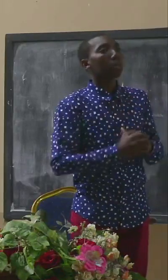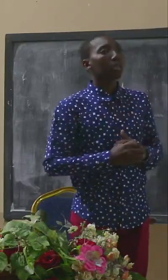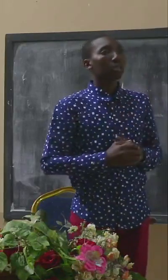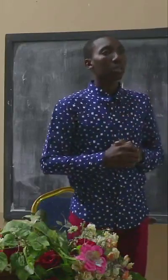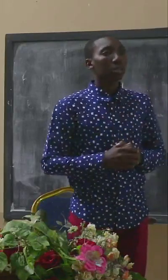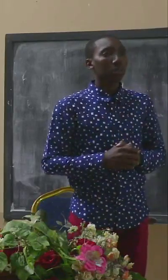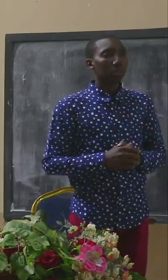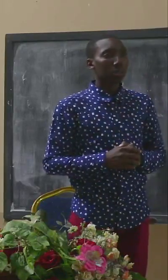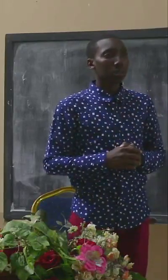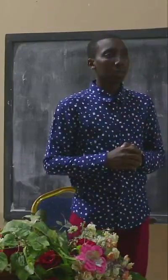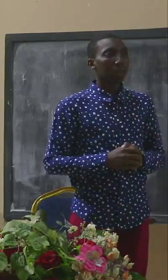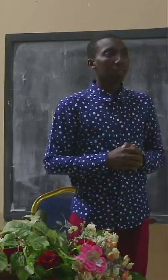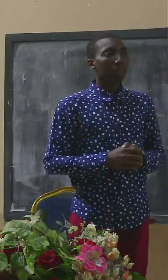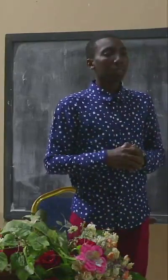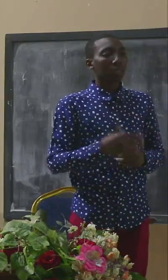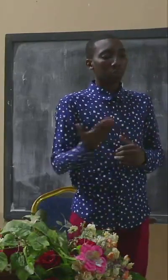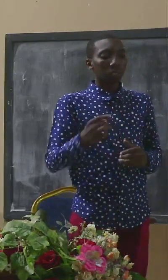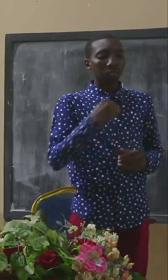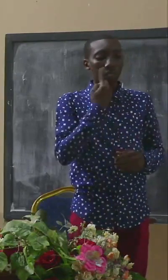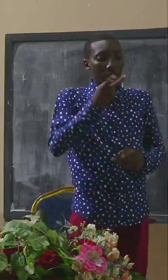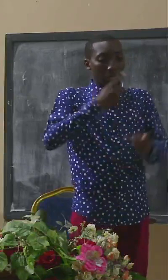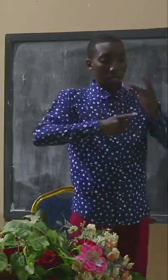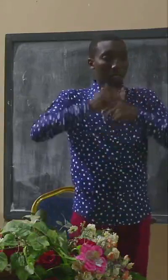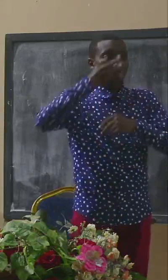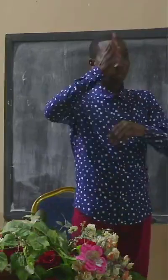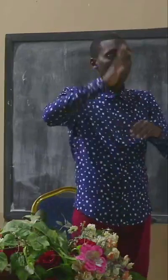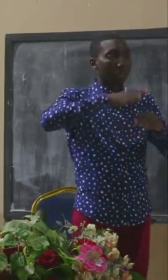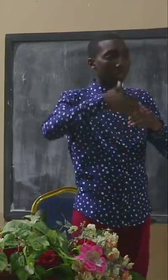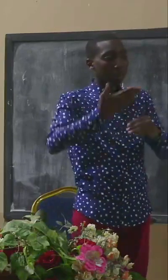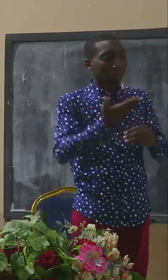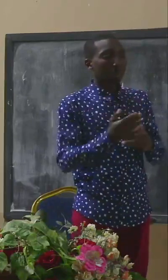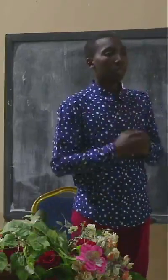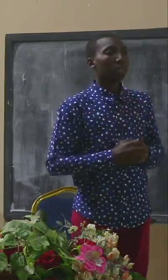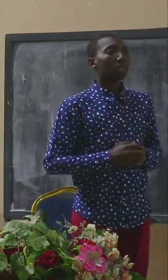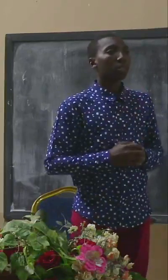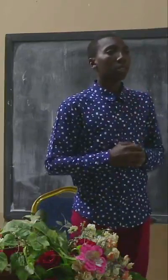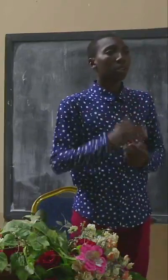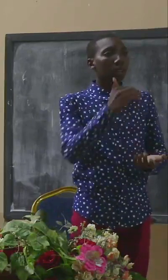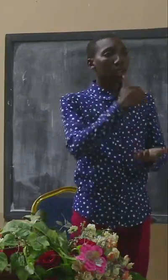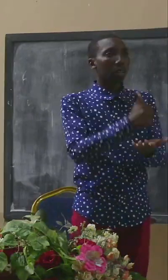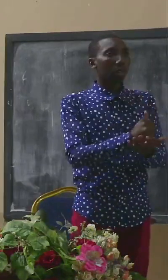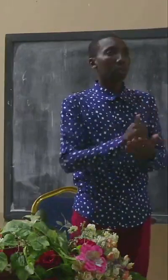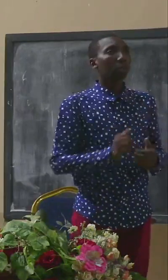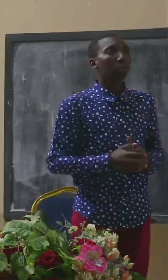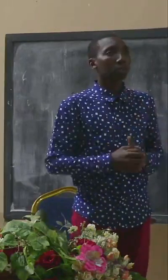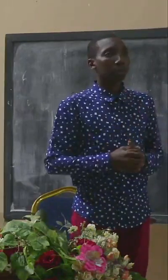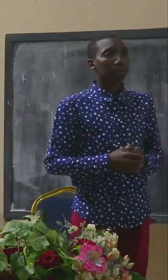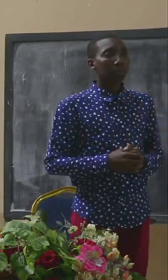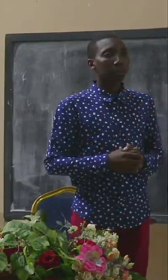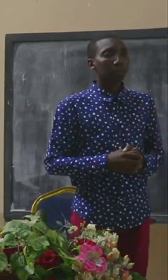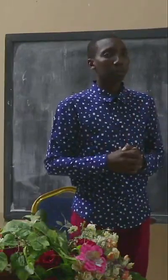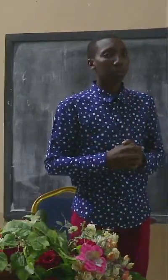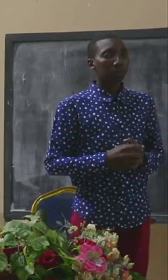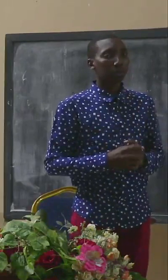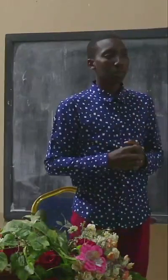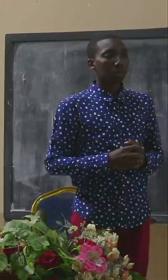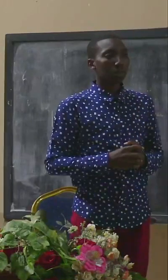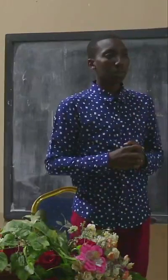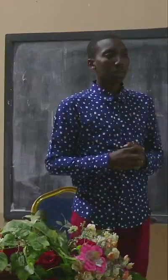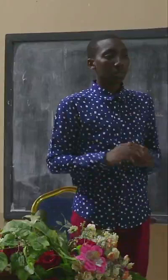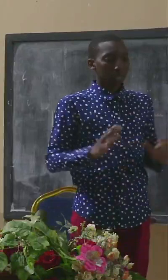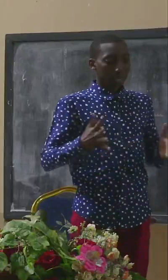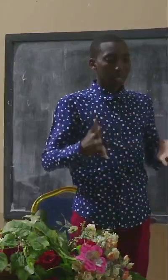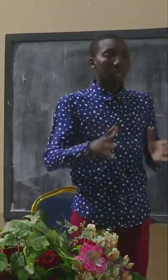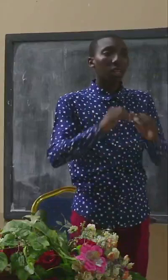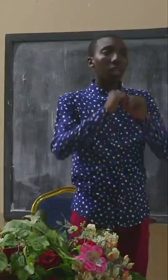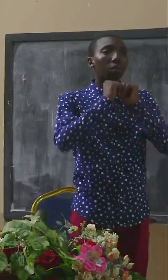nyuma ya haya. Après celle-ci. Nyuma ya haya. Amen. Amen. Tous y